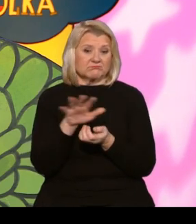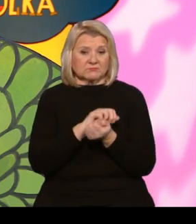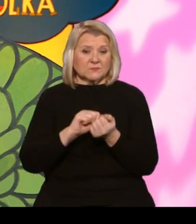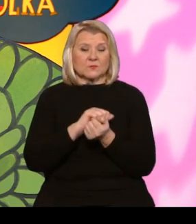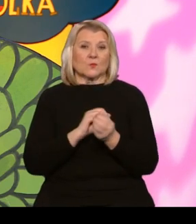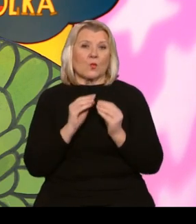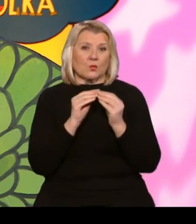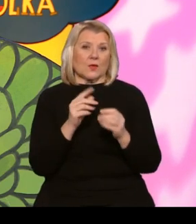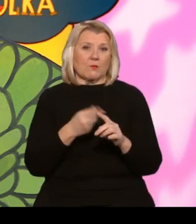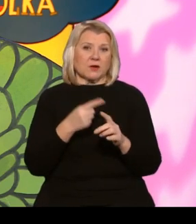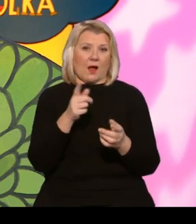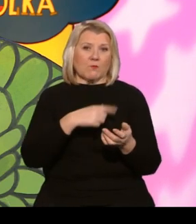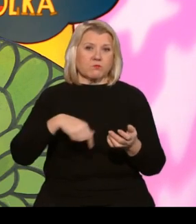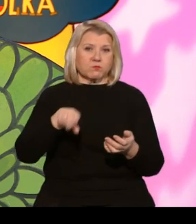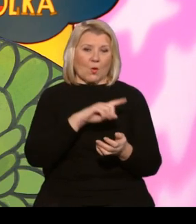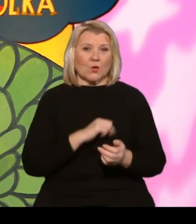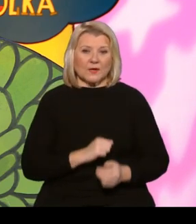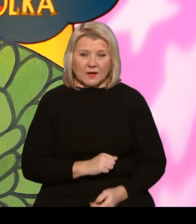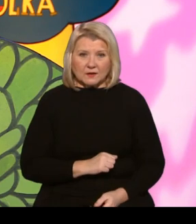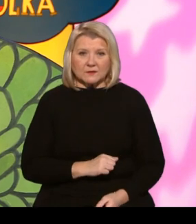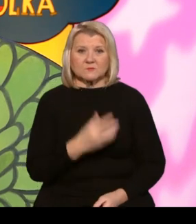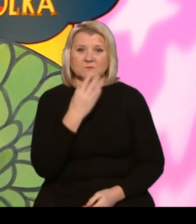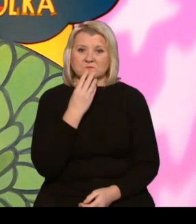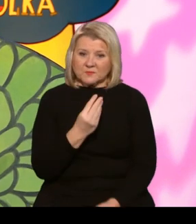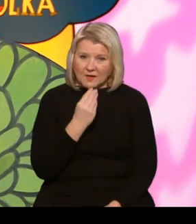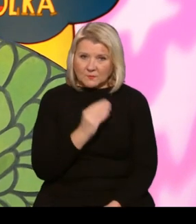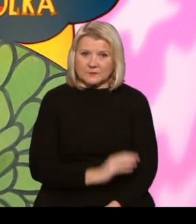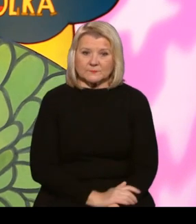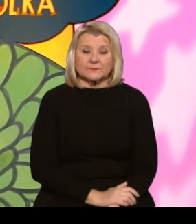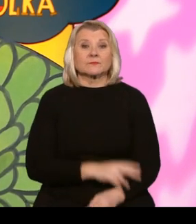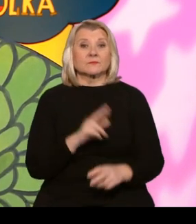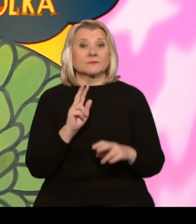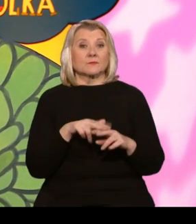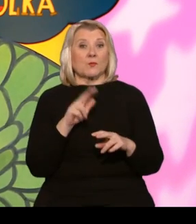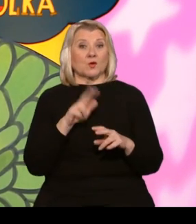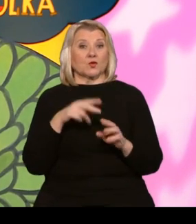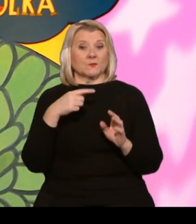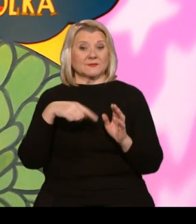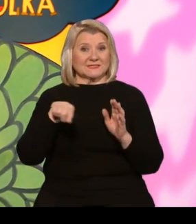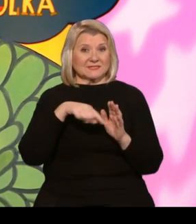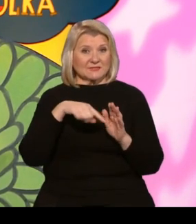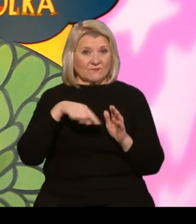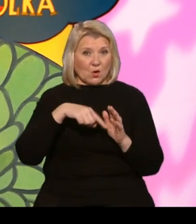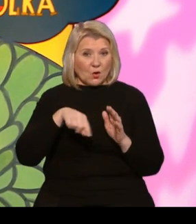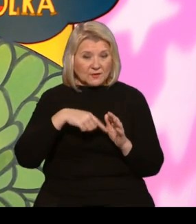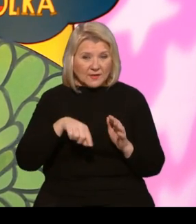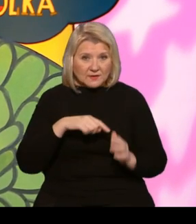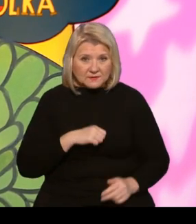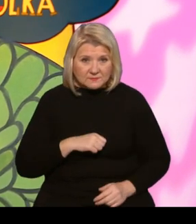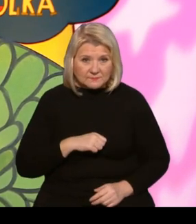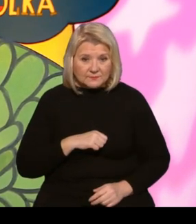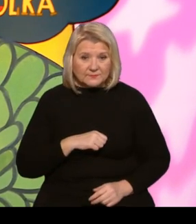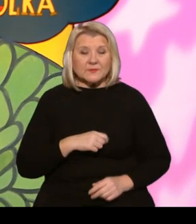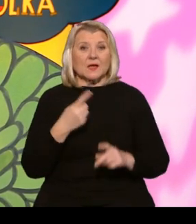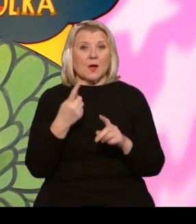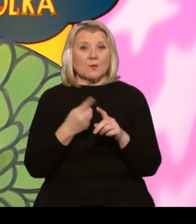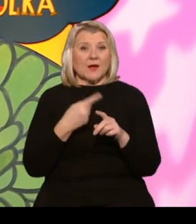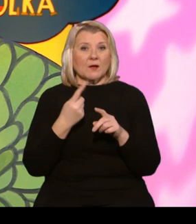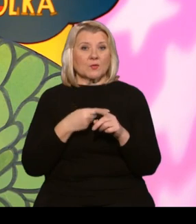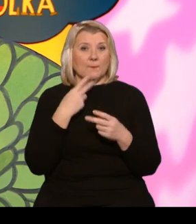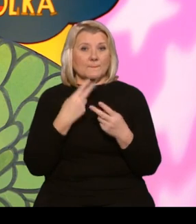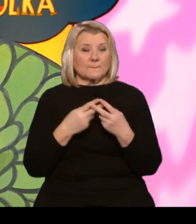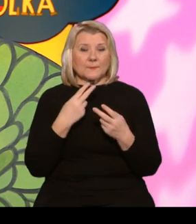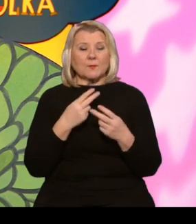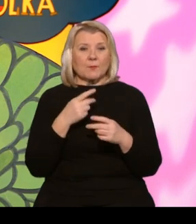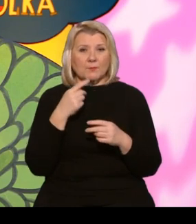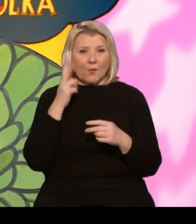Jú. Mňam, mňam, mňam, mňam. A zazvonil zvoneček, bramborové